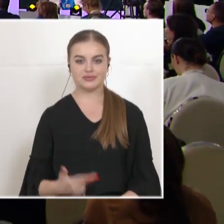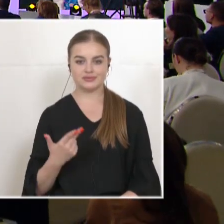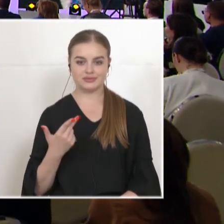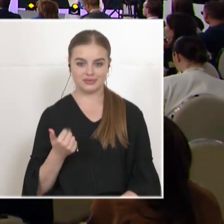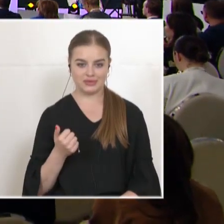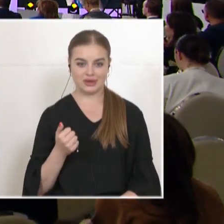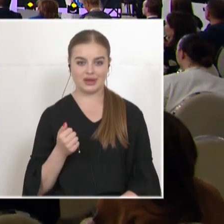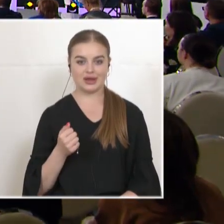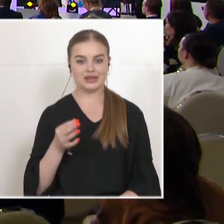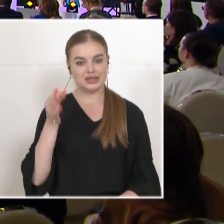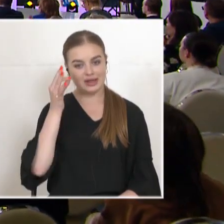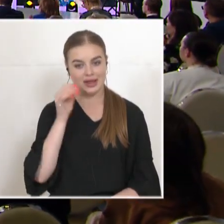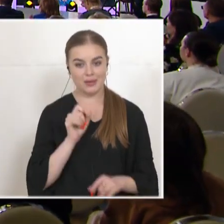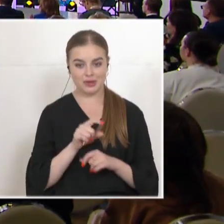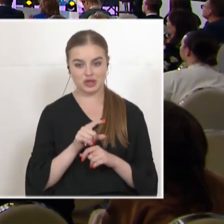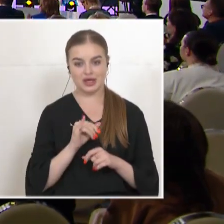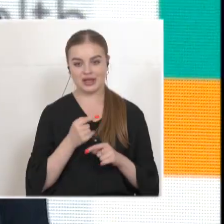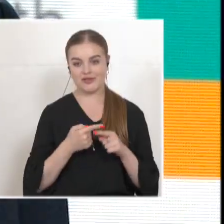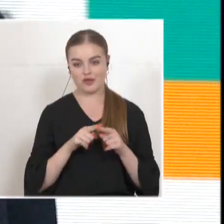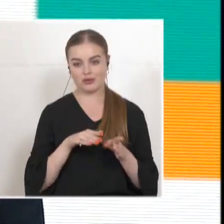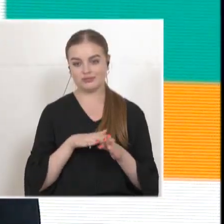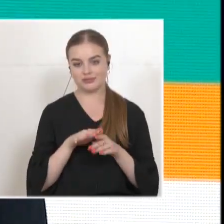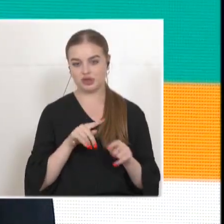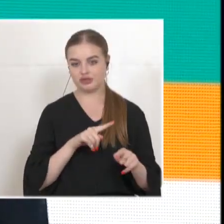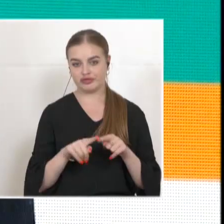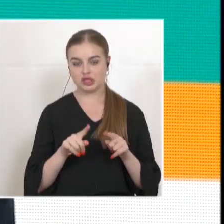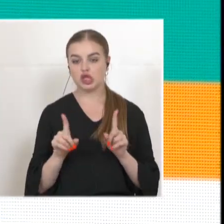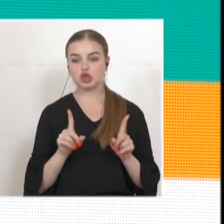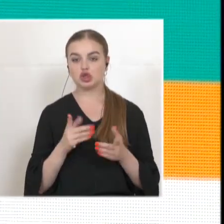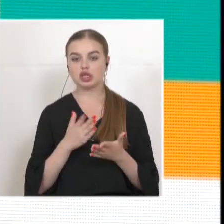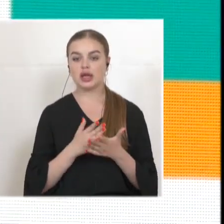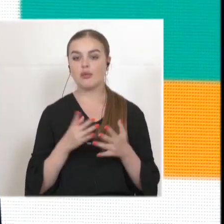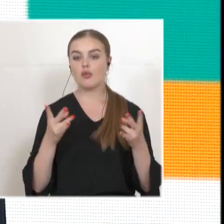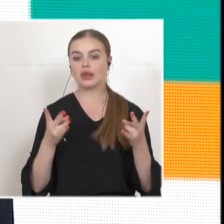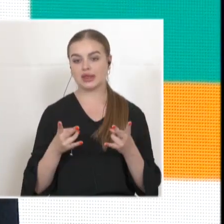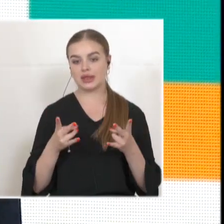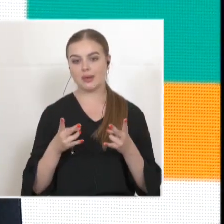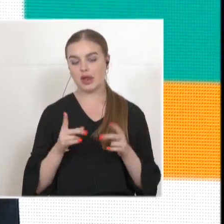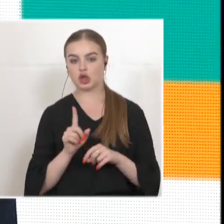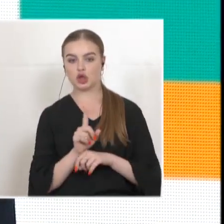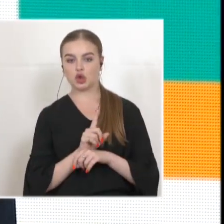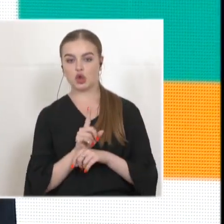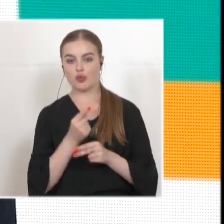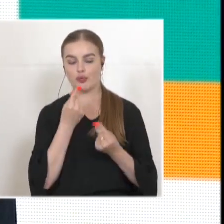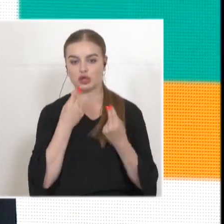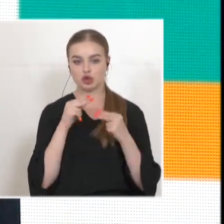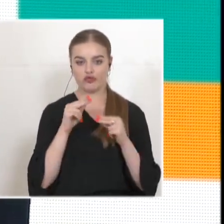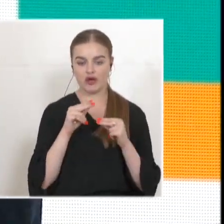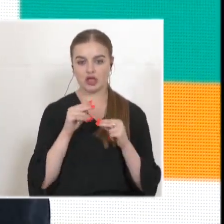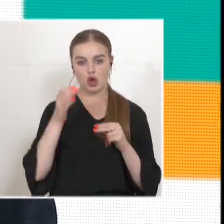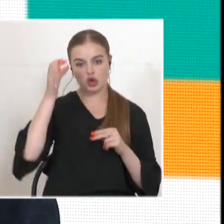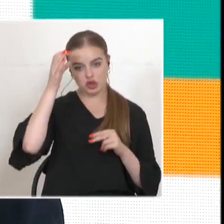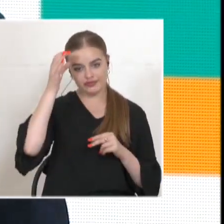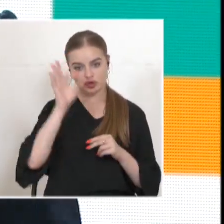Загадайте бажання, і воно спрацює швидше. Чи є потреба нормалізувати освіту щодо